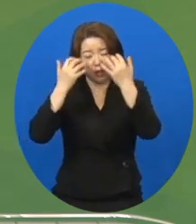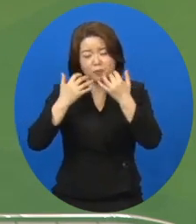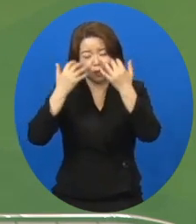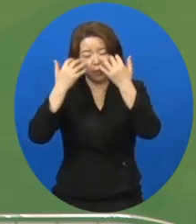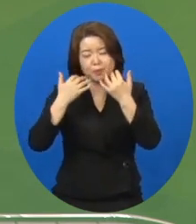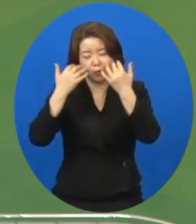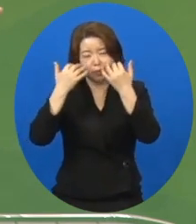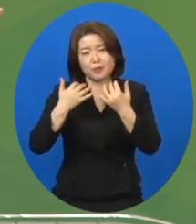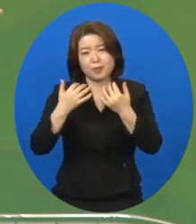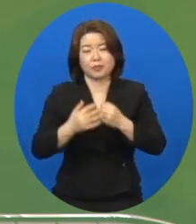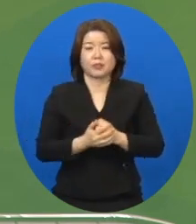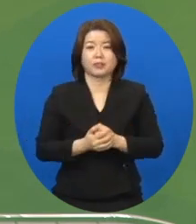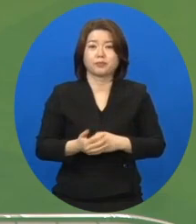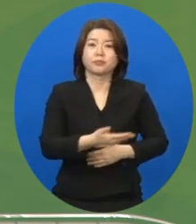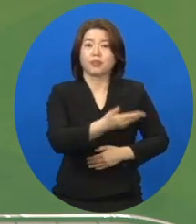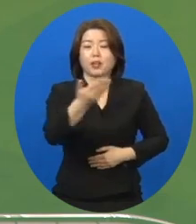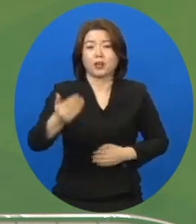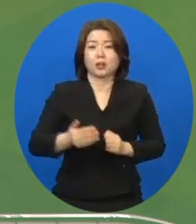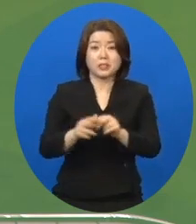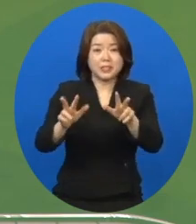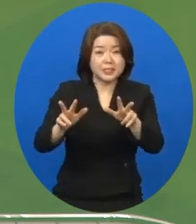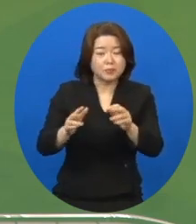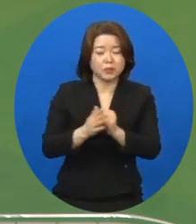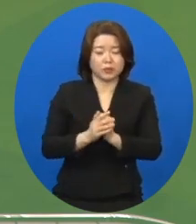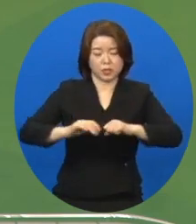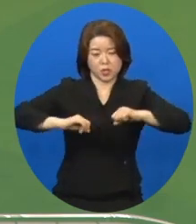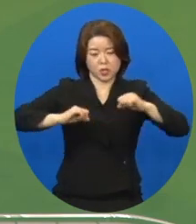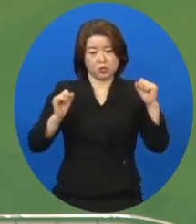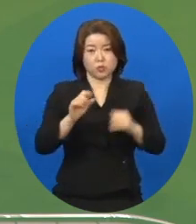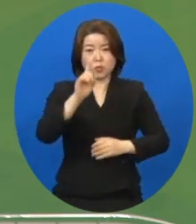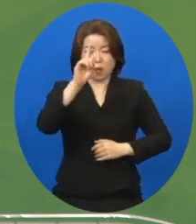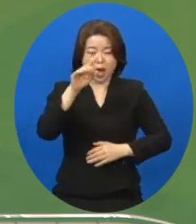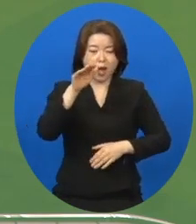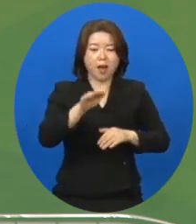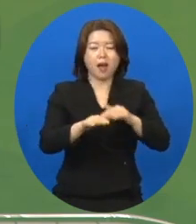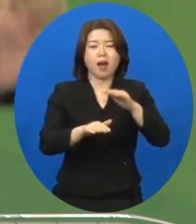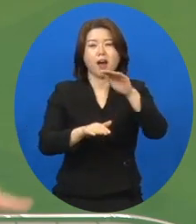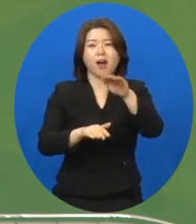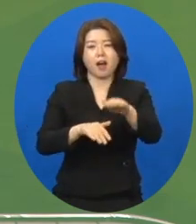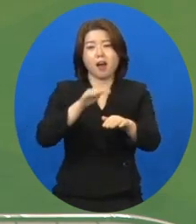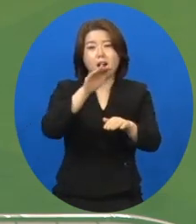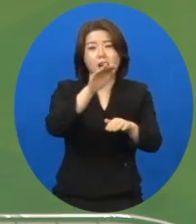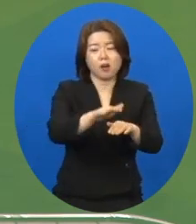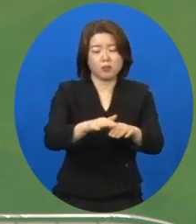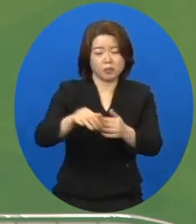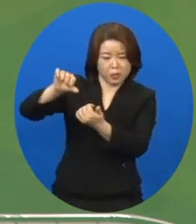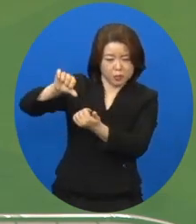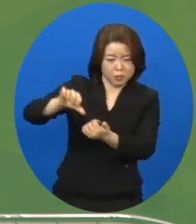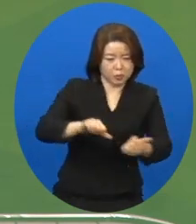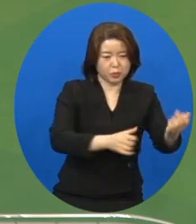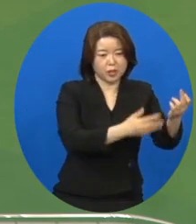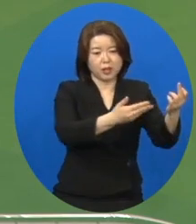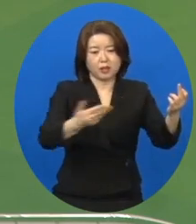여러분, 지금도 순종의 한 걸음으로 요단강을 건너는 사람이 많습니다.